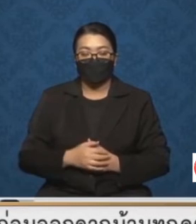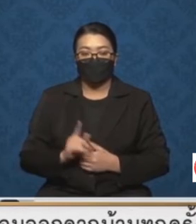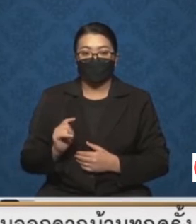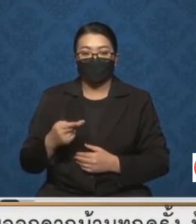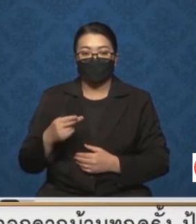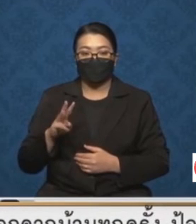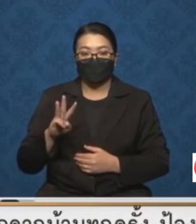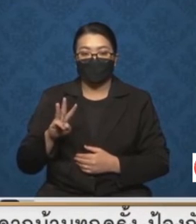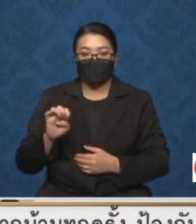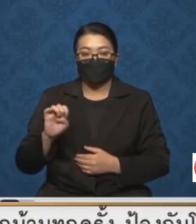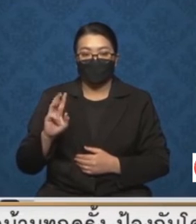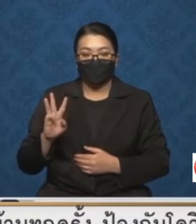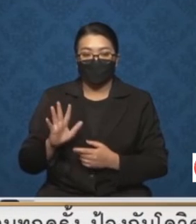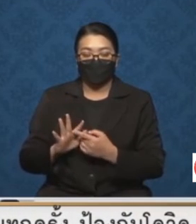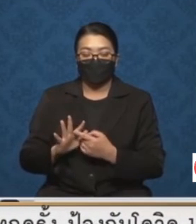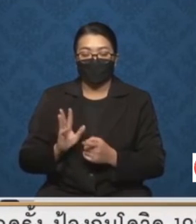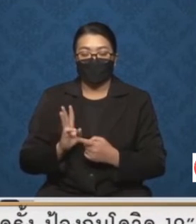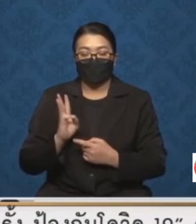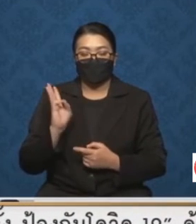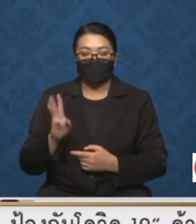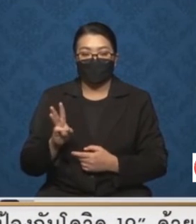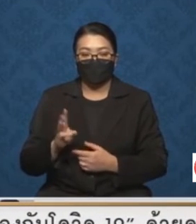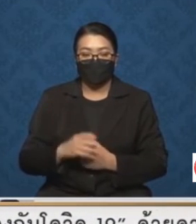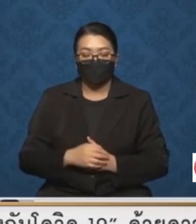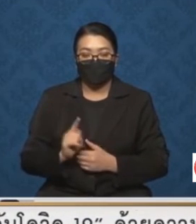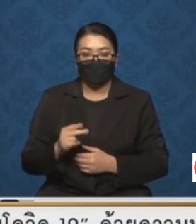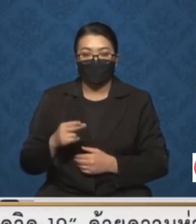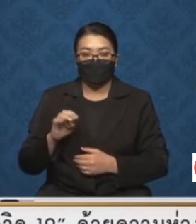ลีจากภัยและ 6. นายทิติพ